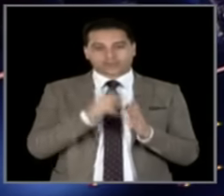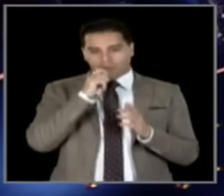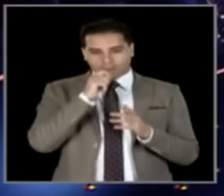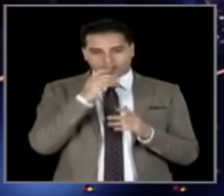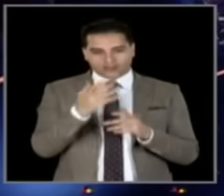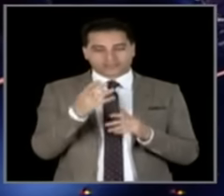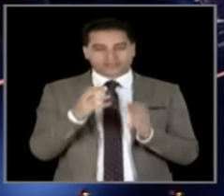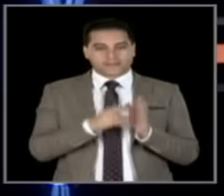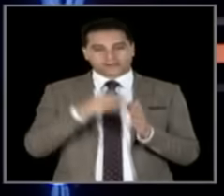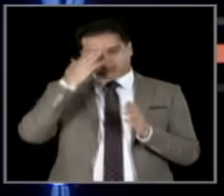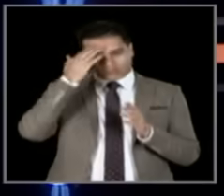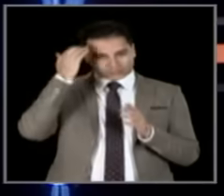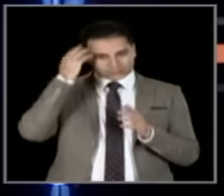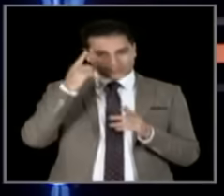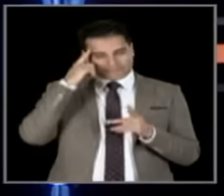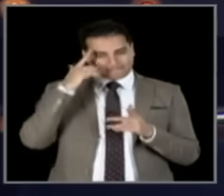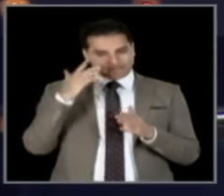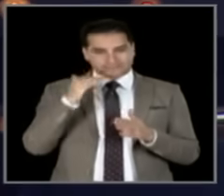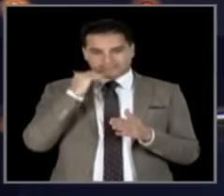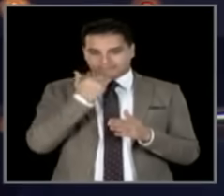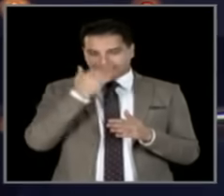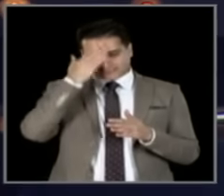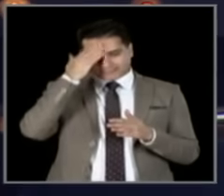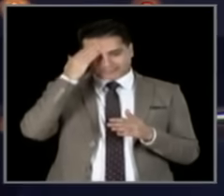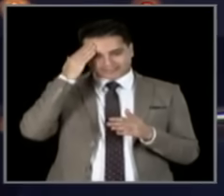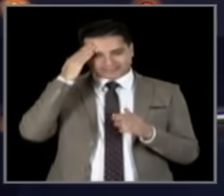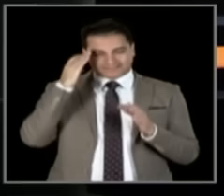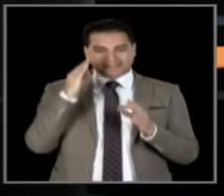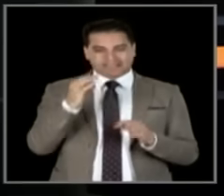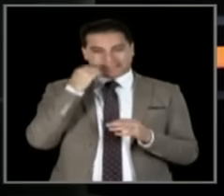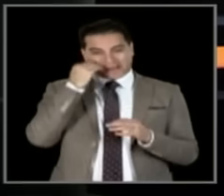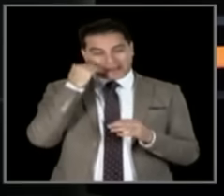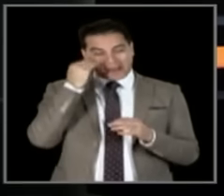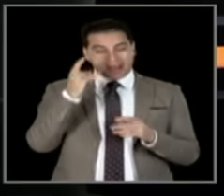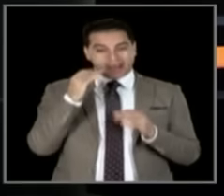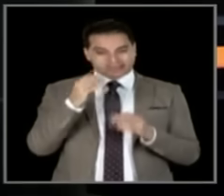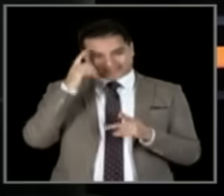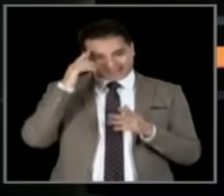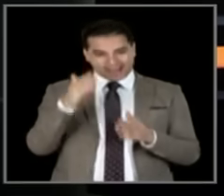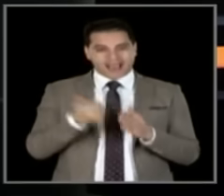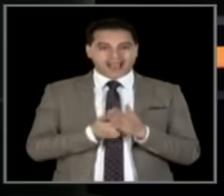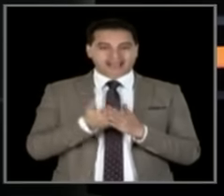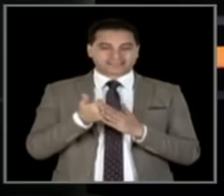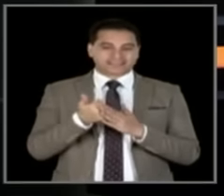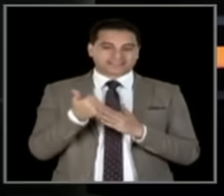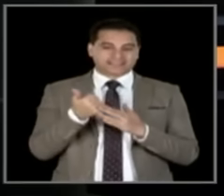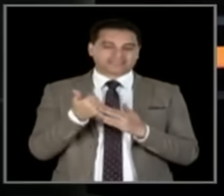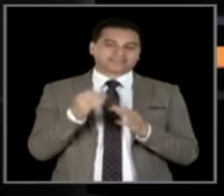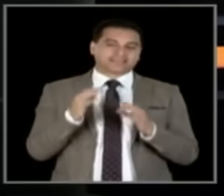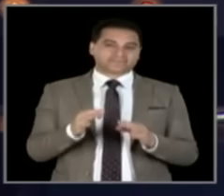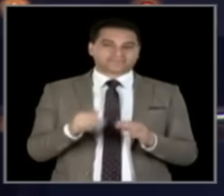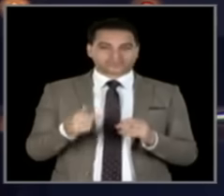دمياط. جامعة أسيوط مركزين النهاردة أكيد أكيد أحسن من ماتش اللي فات